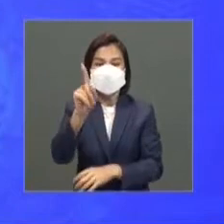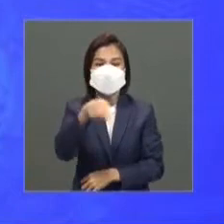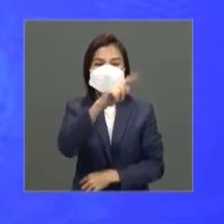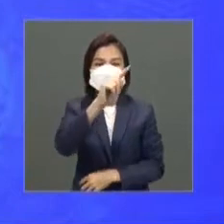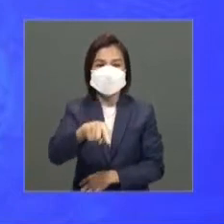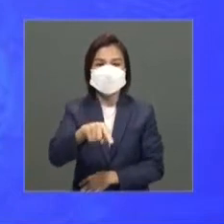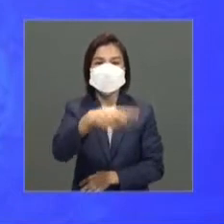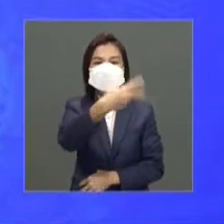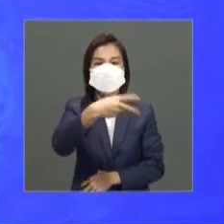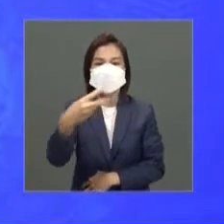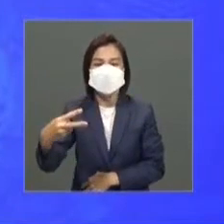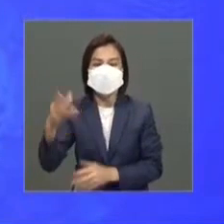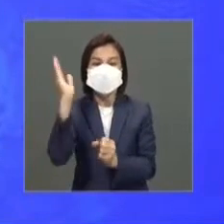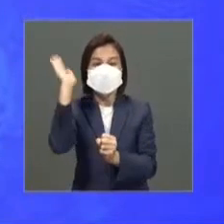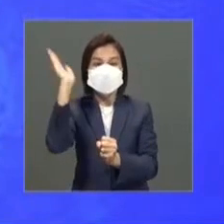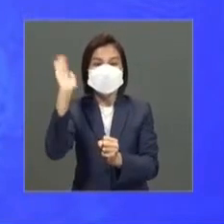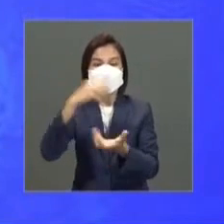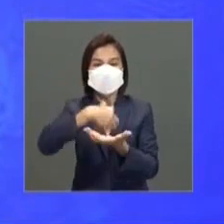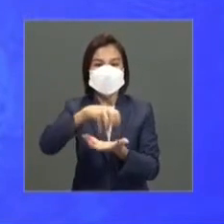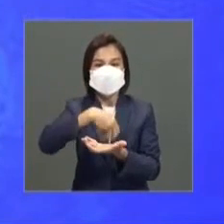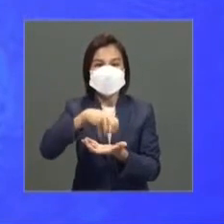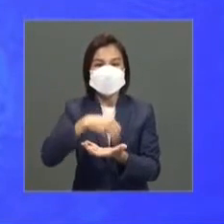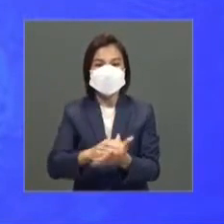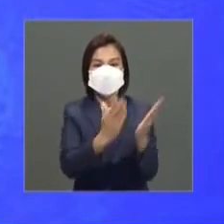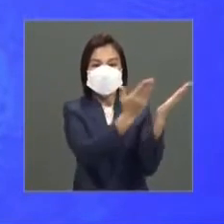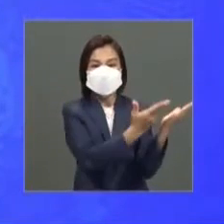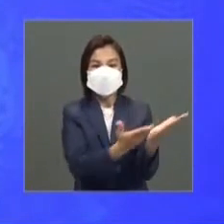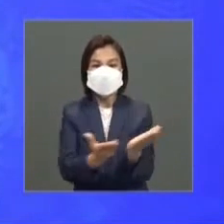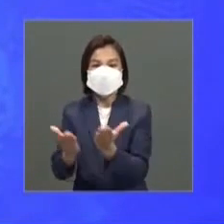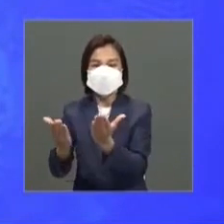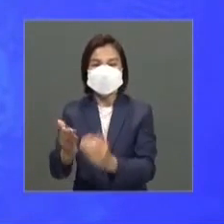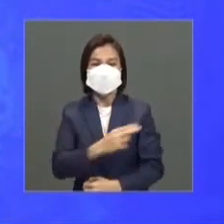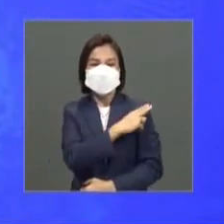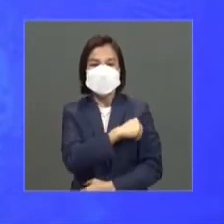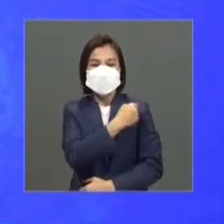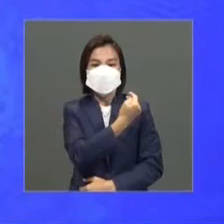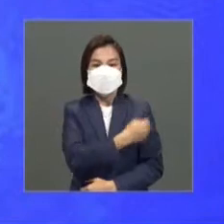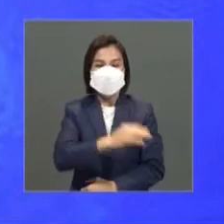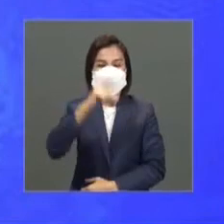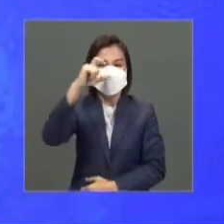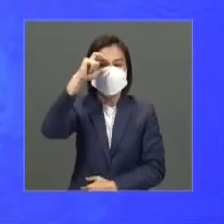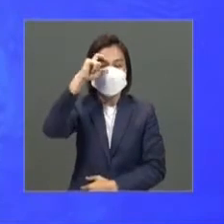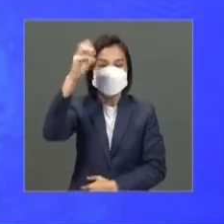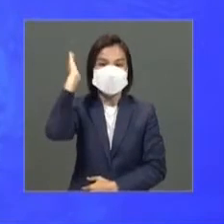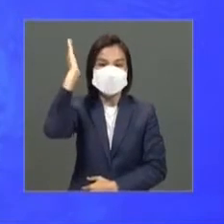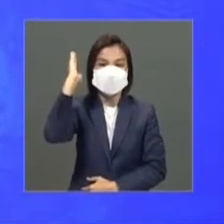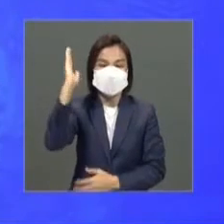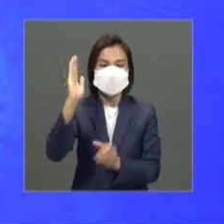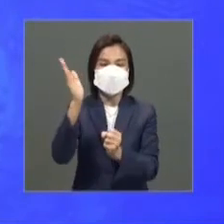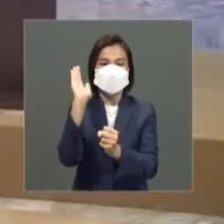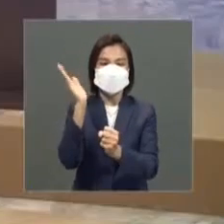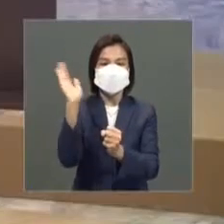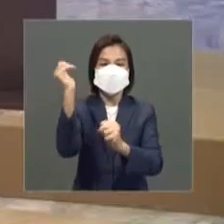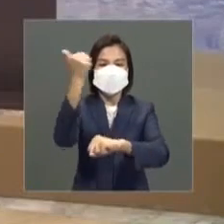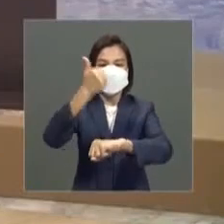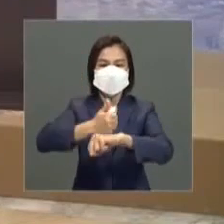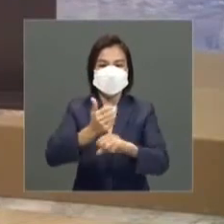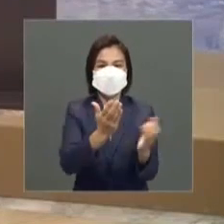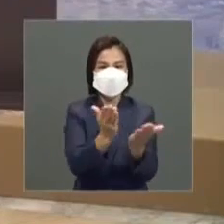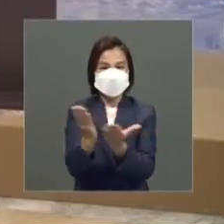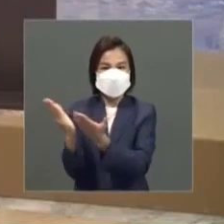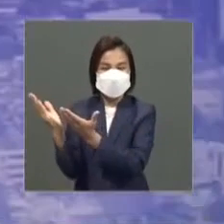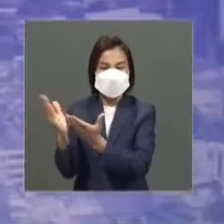ค่ะลำดับแรกค่ะขออนุญาตเรียนเชิญทางนายแพทย์ทวีสินวิษณุโยธินโฆษกสบคแถลงรายละเอียดเรียนเชิญค่ะ